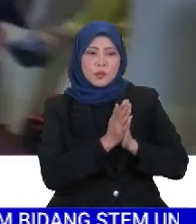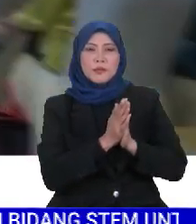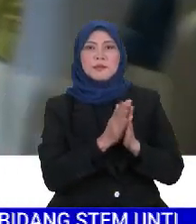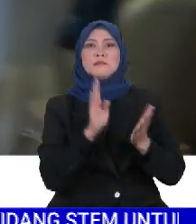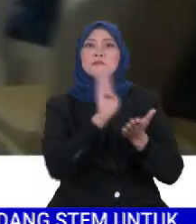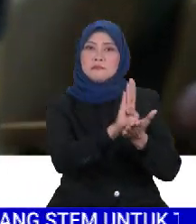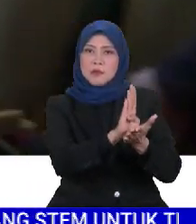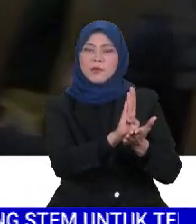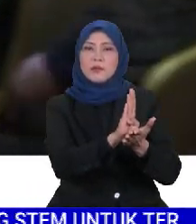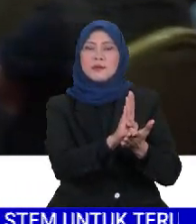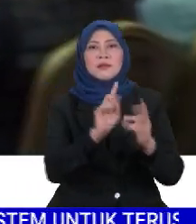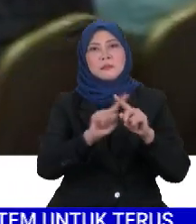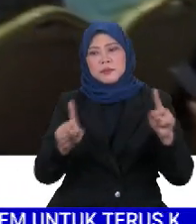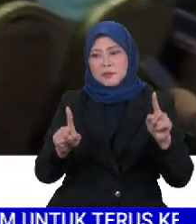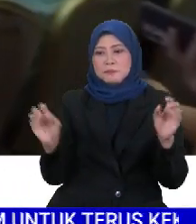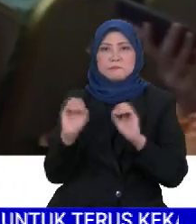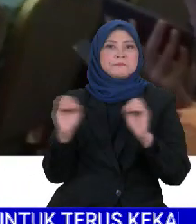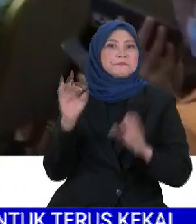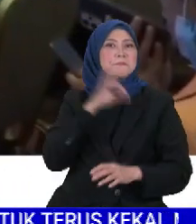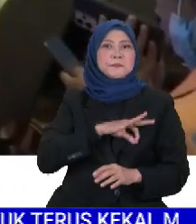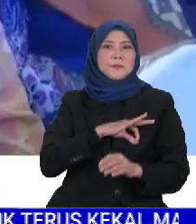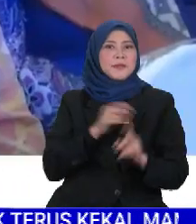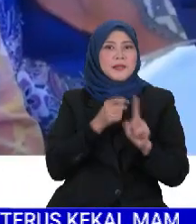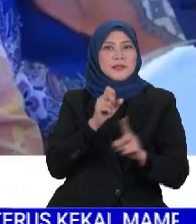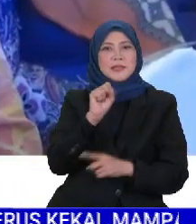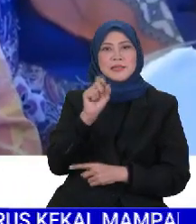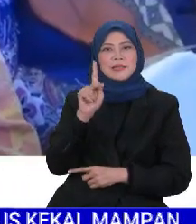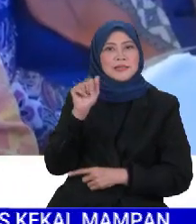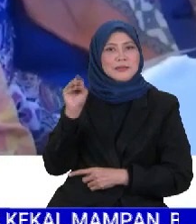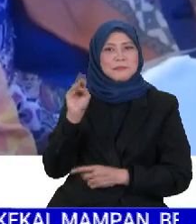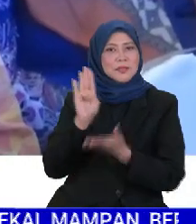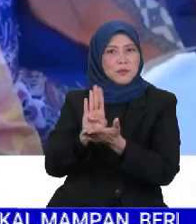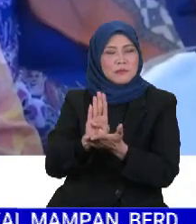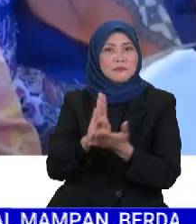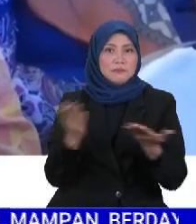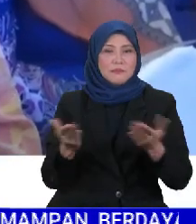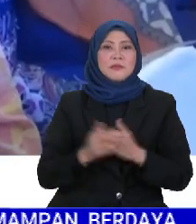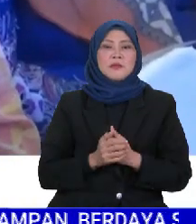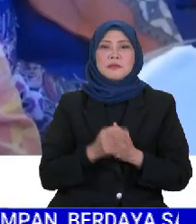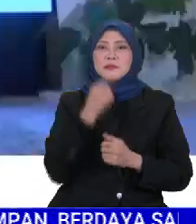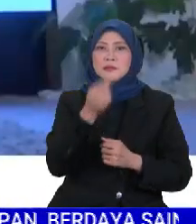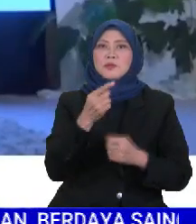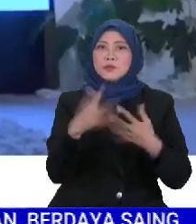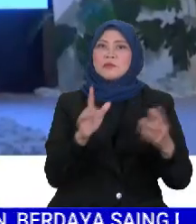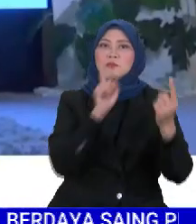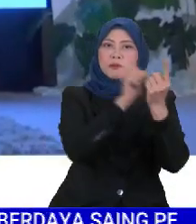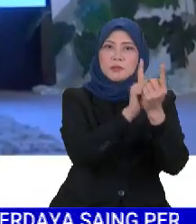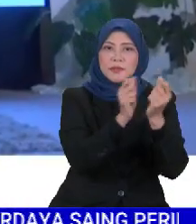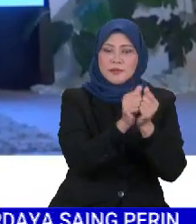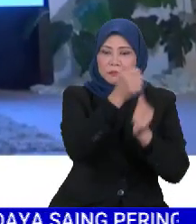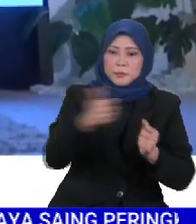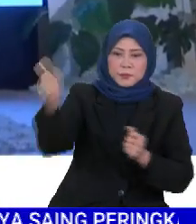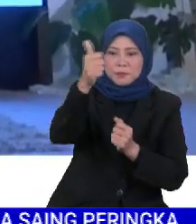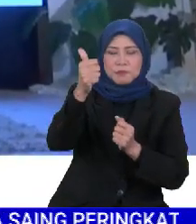sama namun tidak menerima manfaat daripada skim biasiswa tersebut. Ujarnya, setelah berjumpa dengan Premier